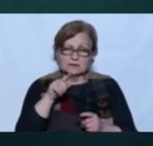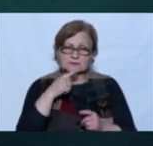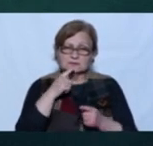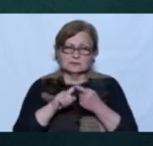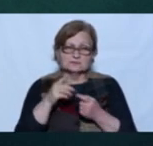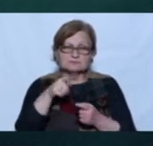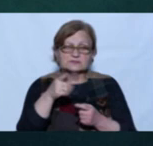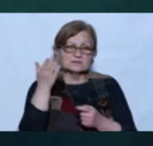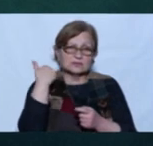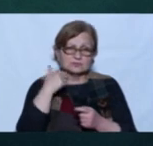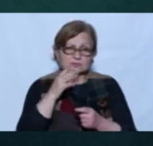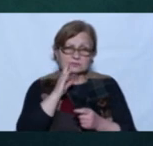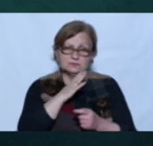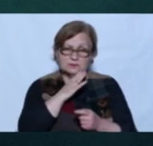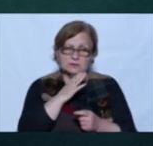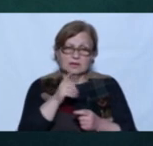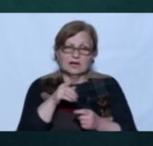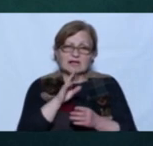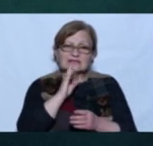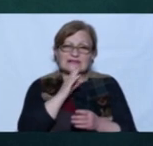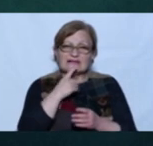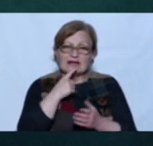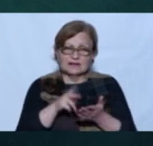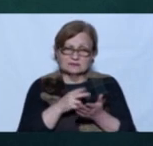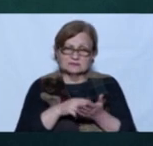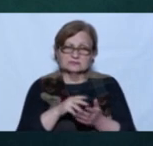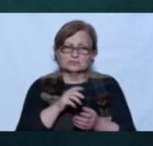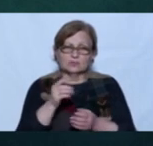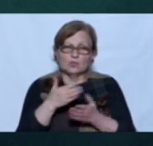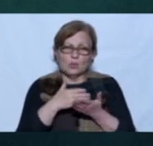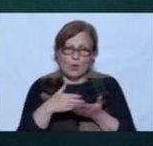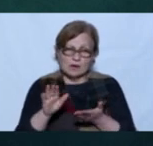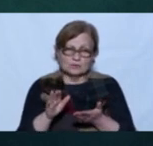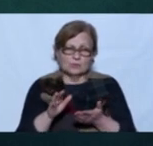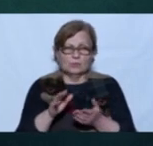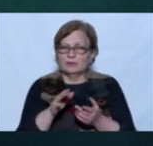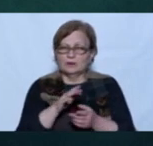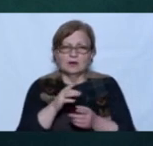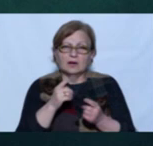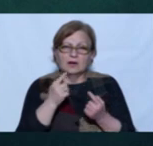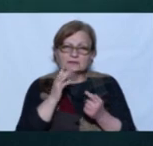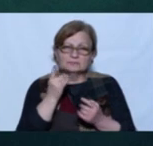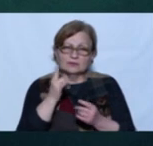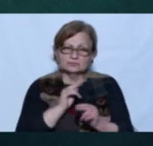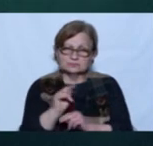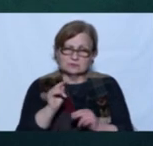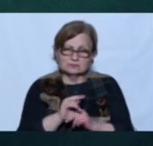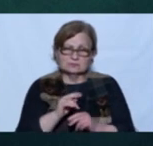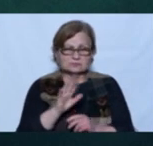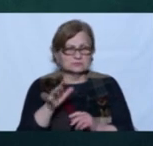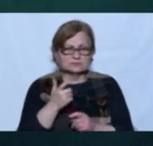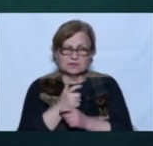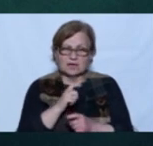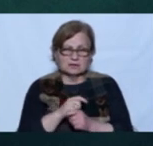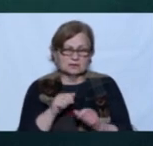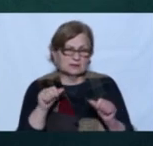წარსულ ცხოვრებასთან. დედაენის უარყოფა სწავლა აღზრდაში მოსდევს დიდი დაქვეითება ადამიანისა ყოველ მხრივ. აი